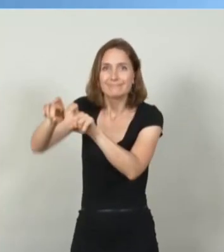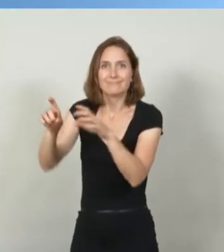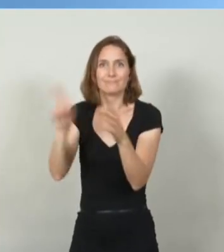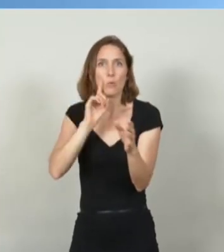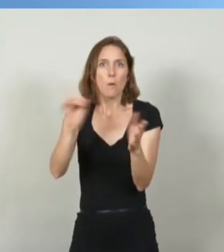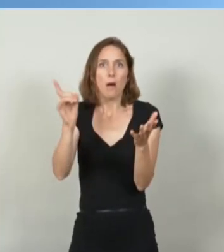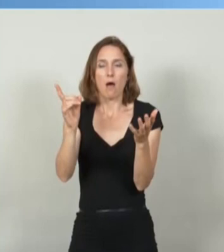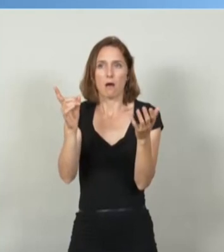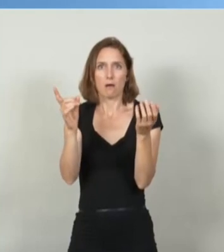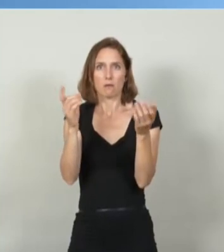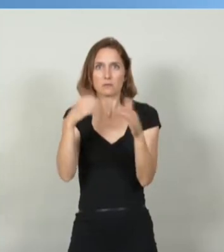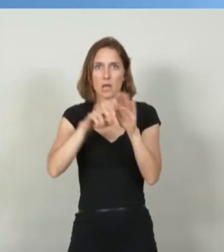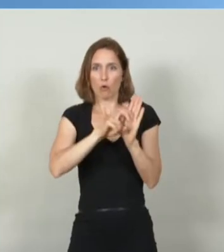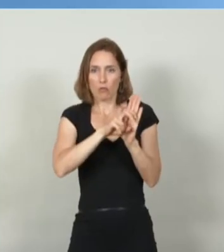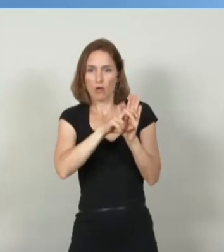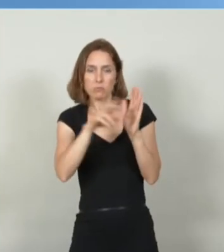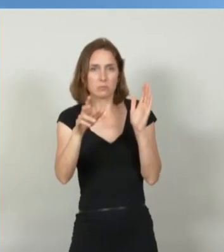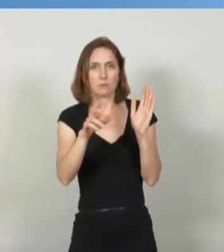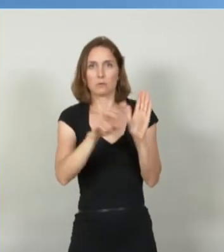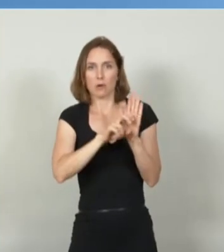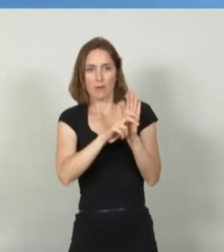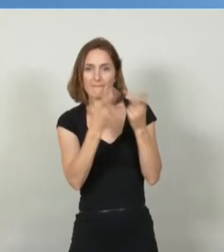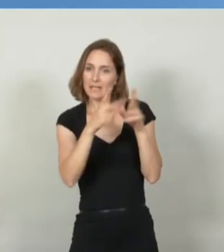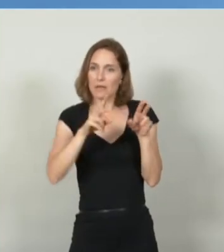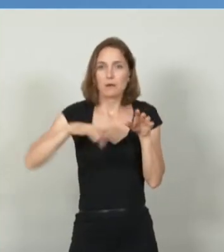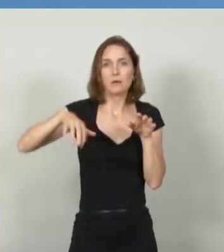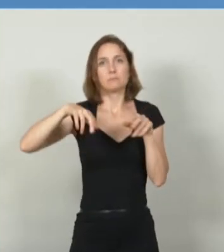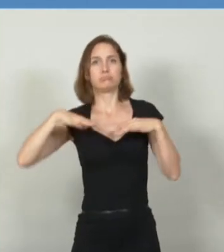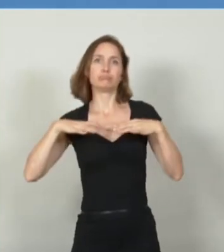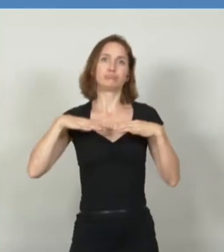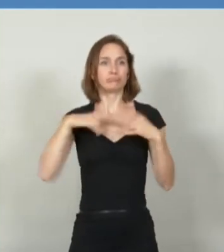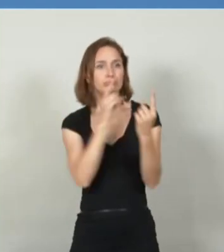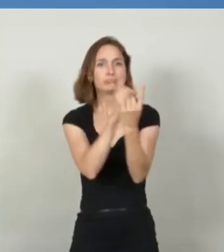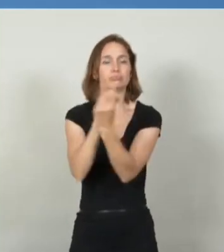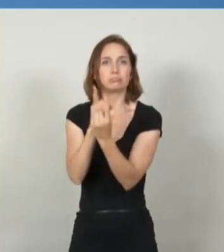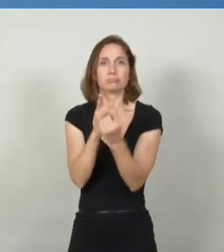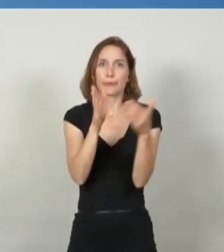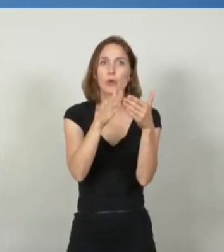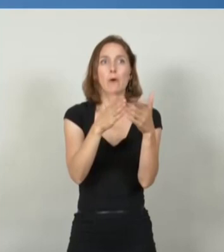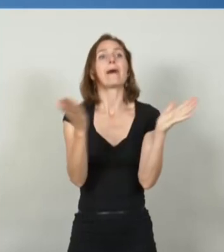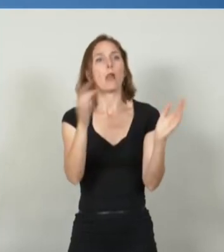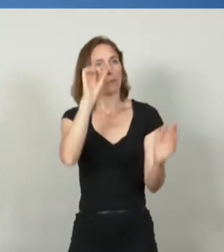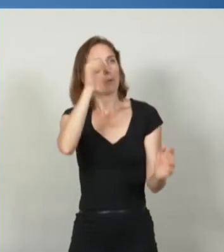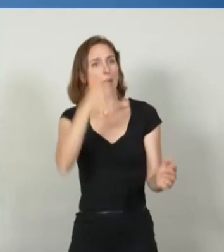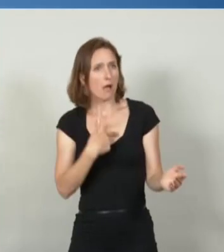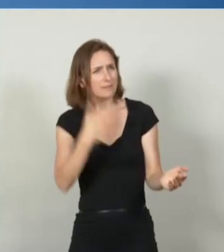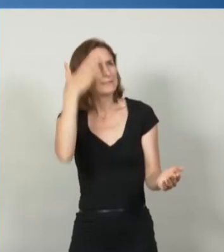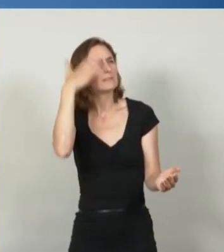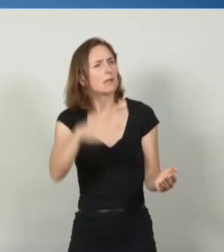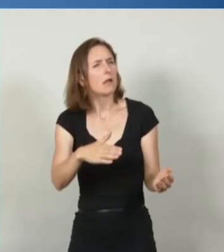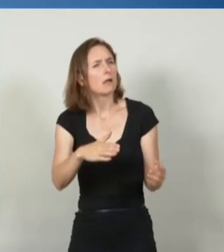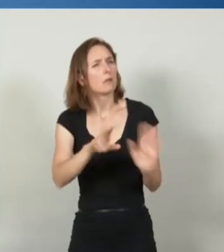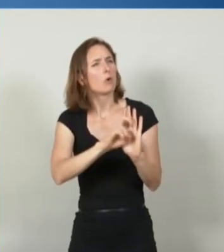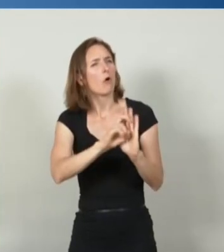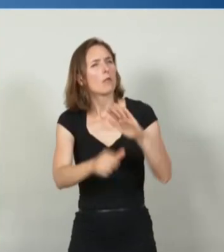micro-trottoir d'engrenoble pour demander aux Grenoblois qui habite ici si un ils savent que c'est que Grenoble capitale verte et deux de quoi